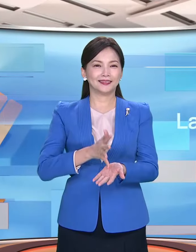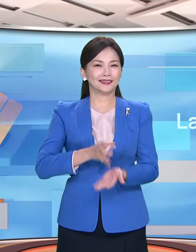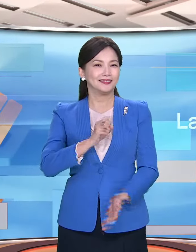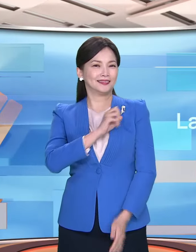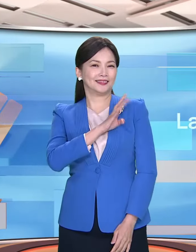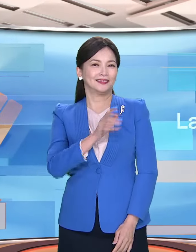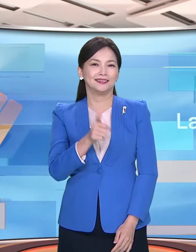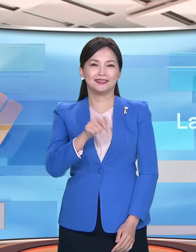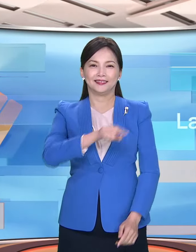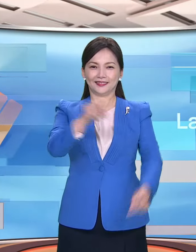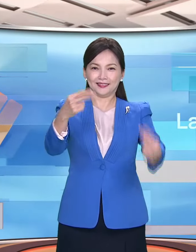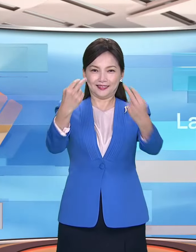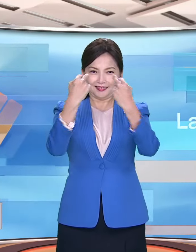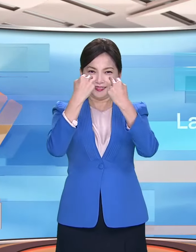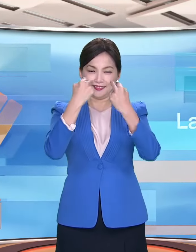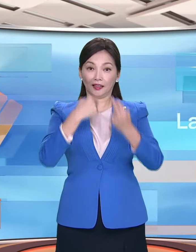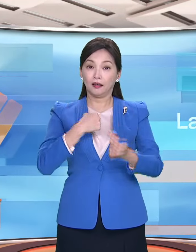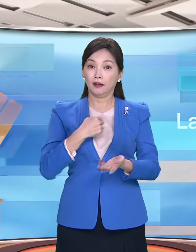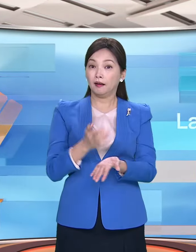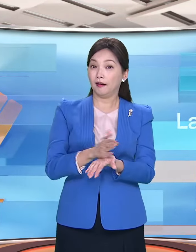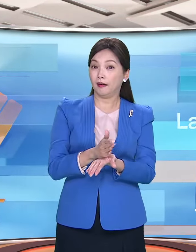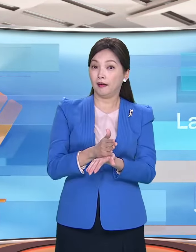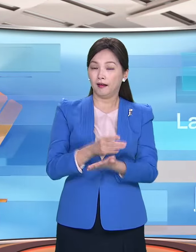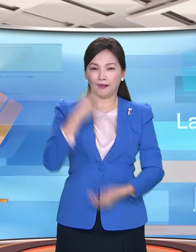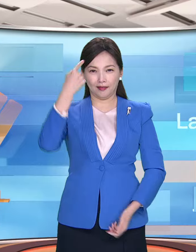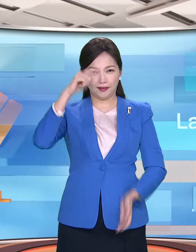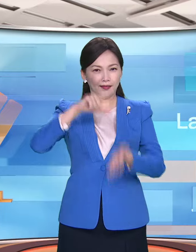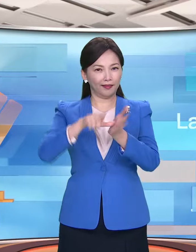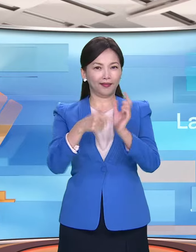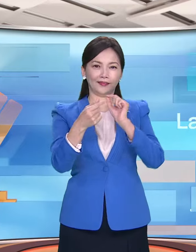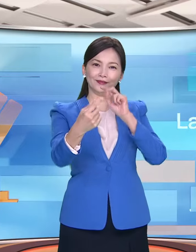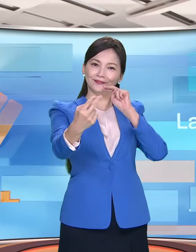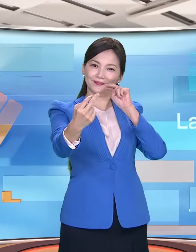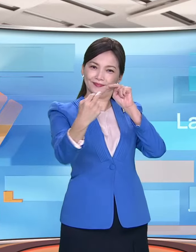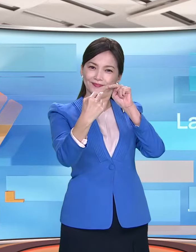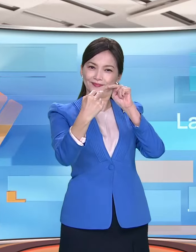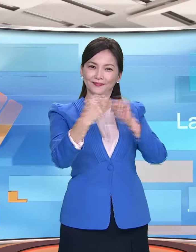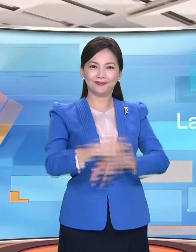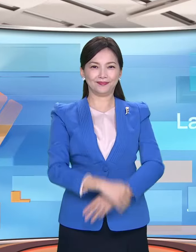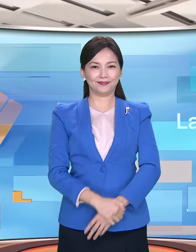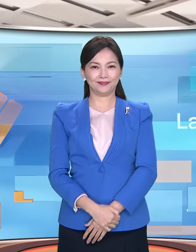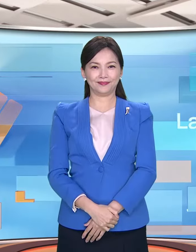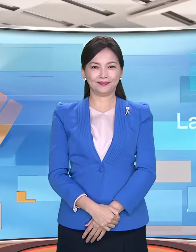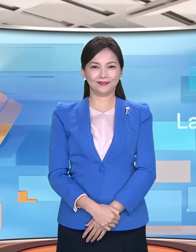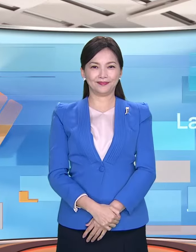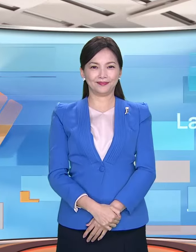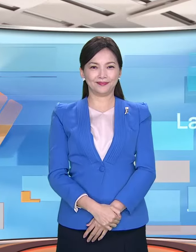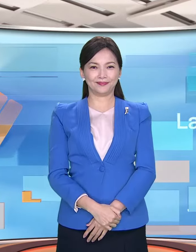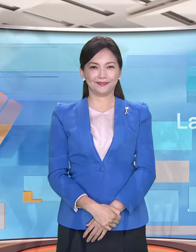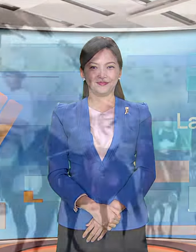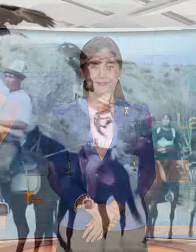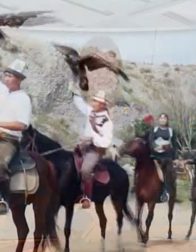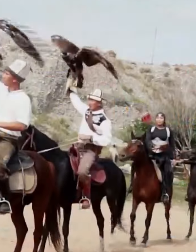感谢您收看这一节的公视手语新闻，我是王小舒，明天同一时间再会。